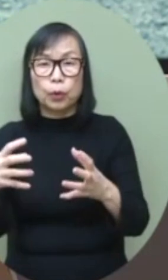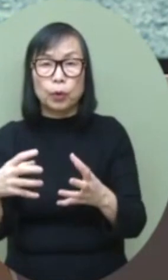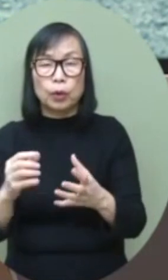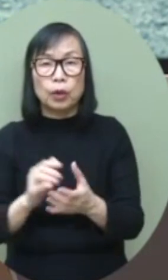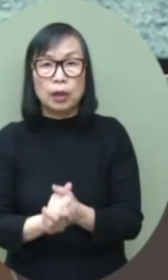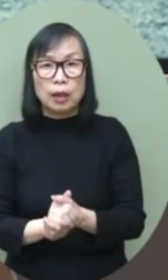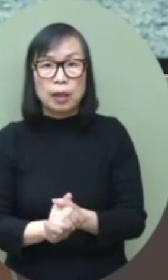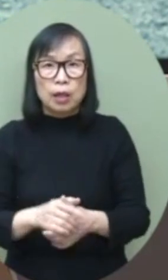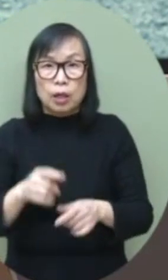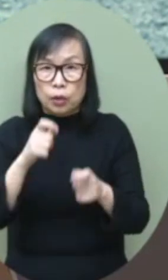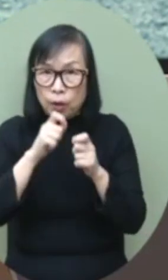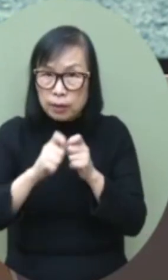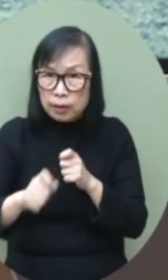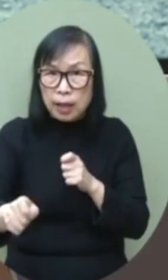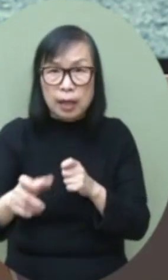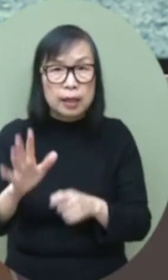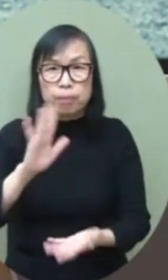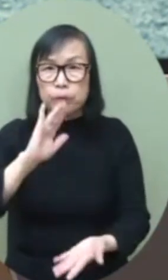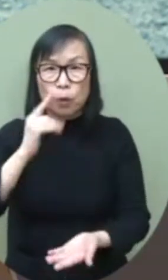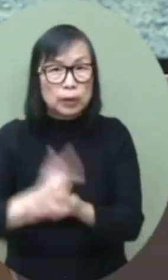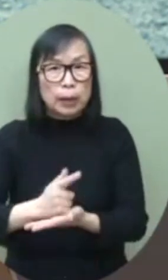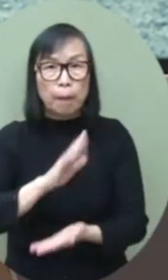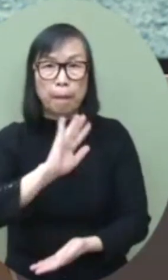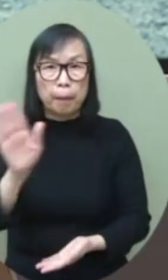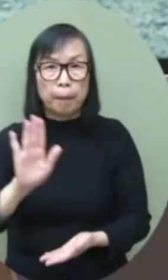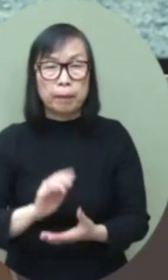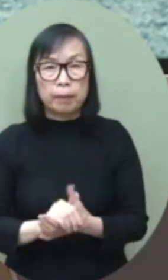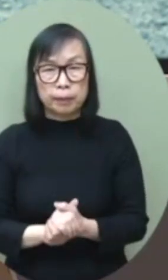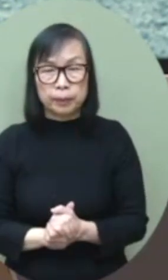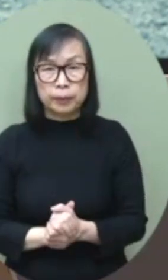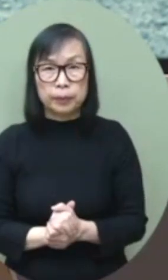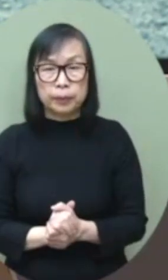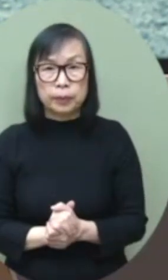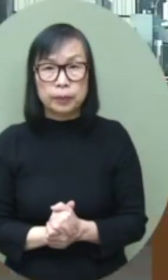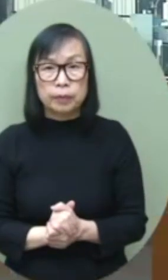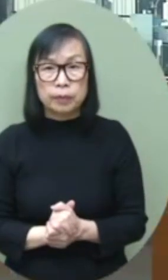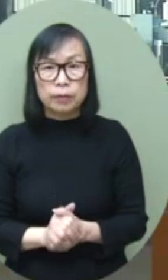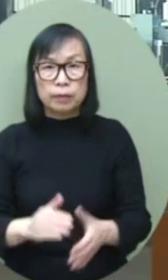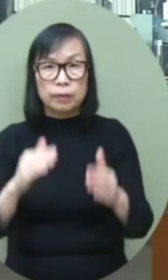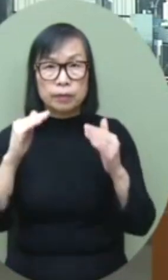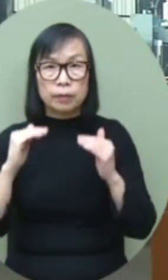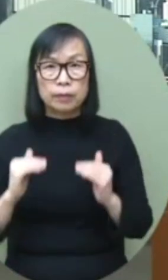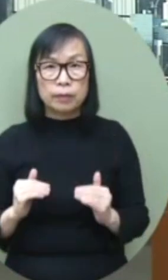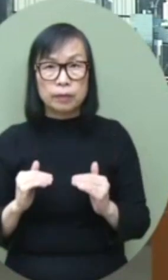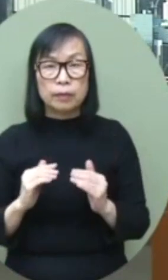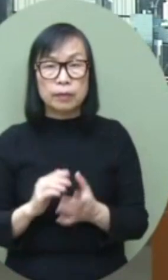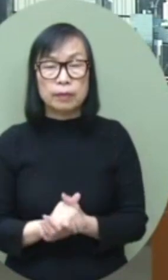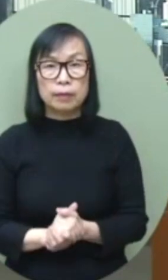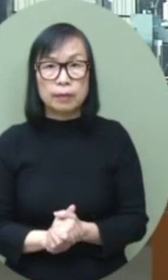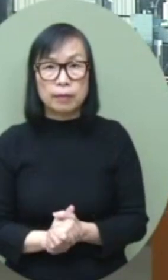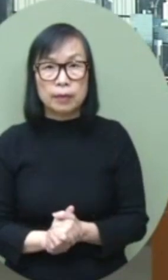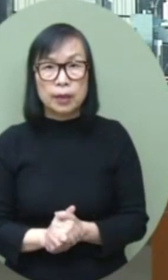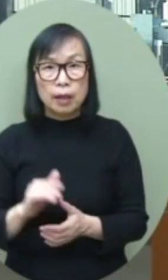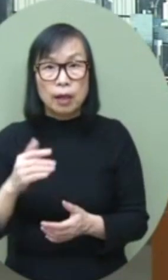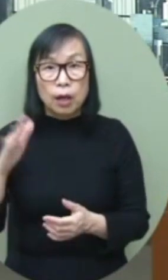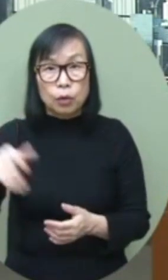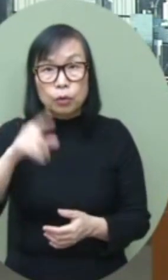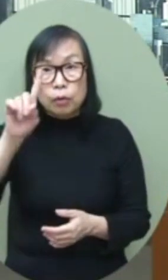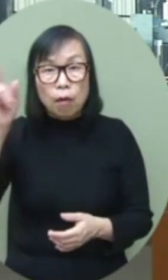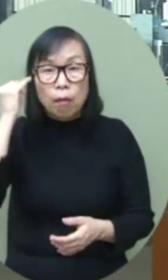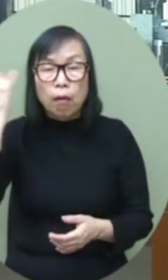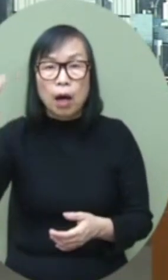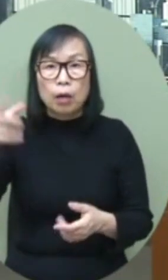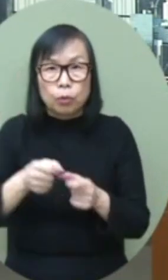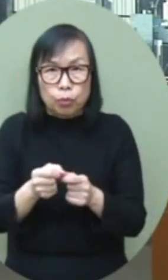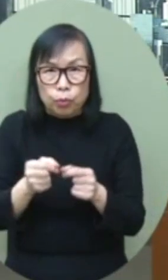庭聚會的詳細呢，其實已經不重要了。 下一位。 源頭不明個案其實越來越